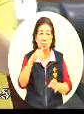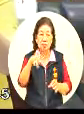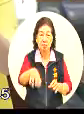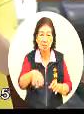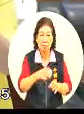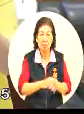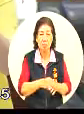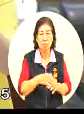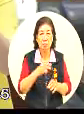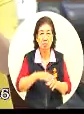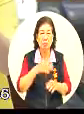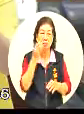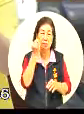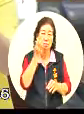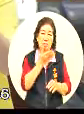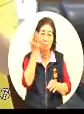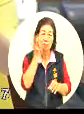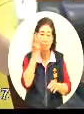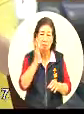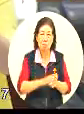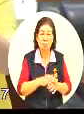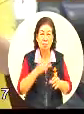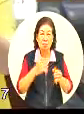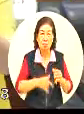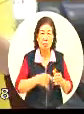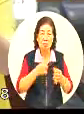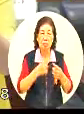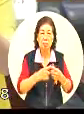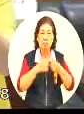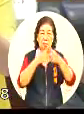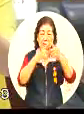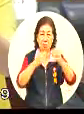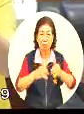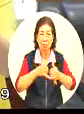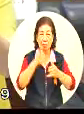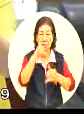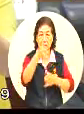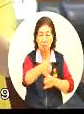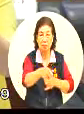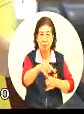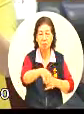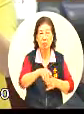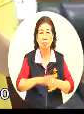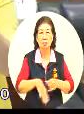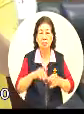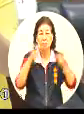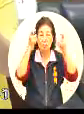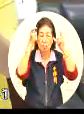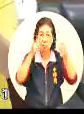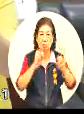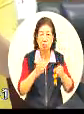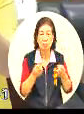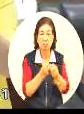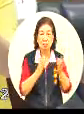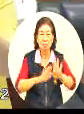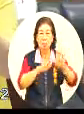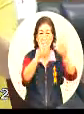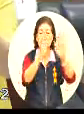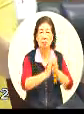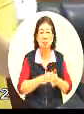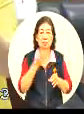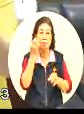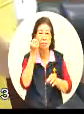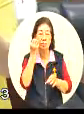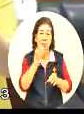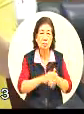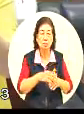方啊，所以因为让高雄发展观光，所以这观光团带来商机